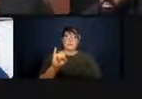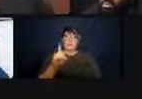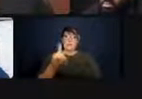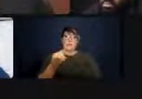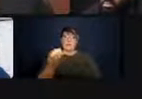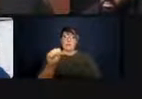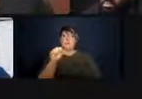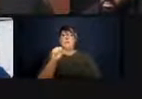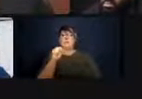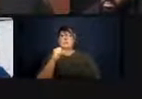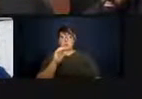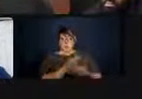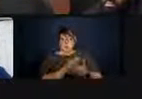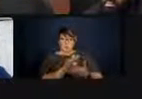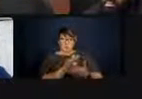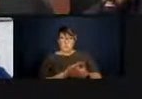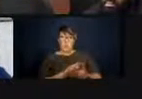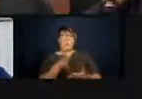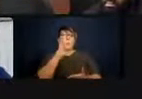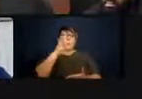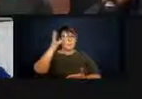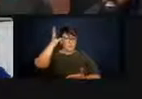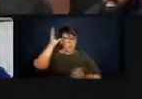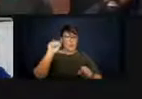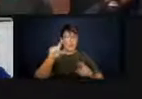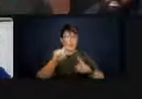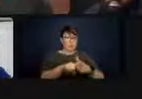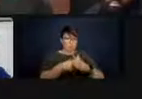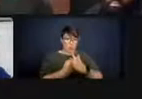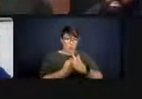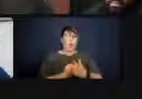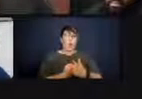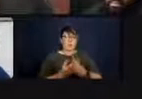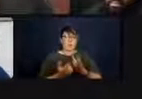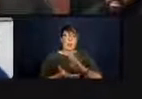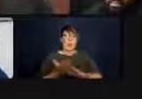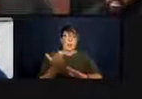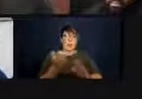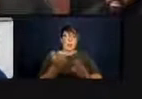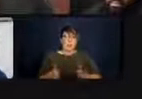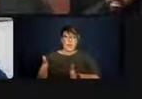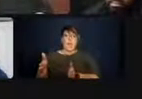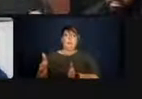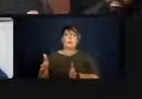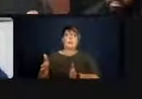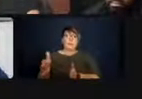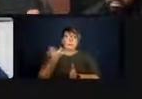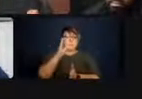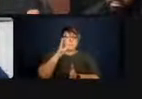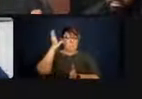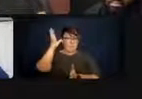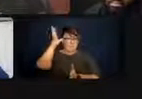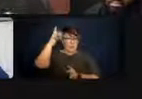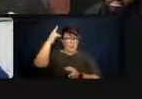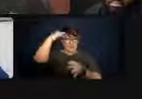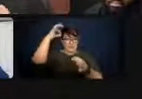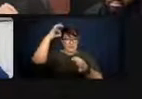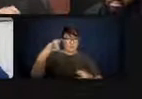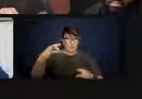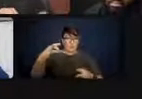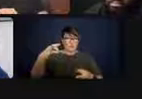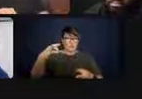ما طلب طبعا أمورهم أن يغيروا النظام، نحن طبعا نقيم